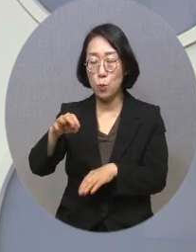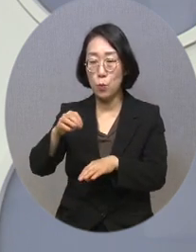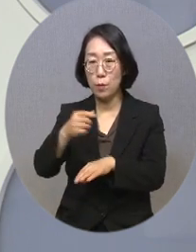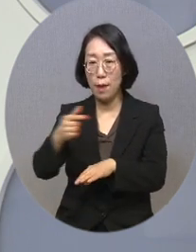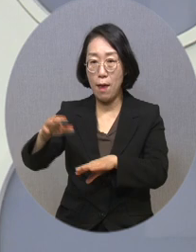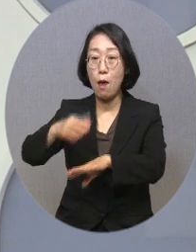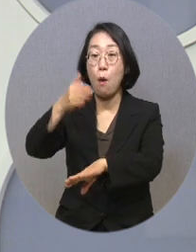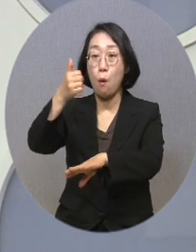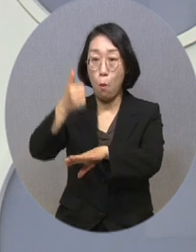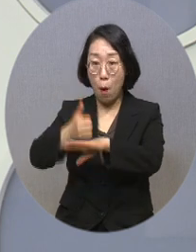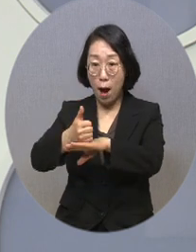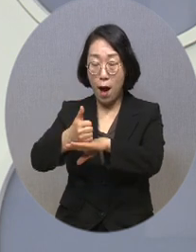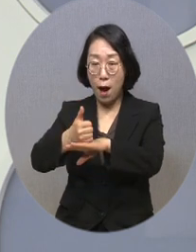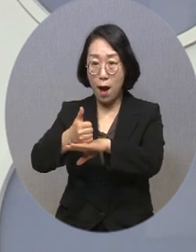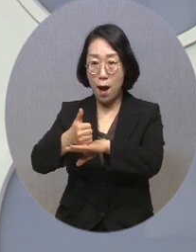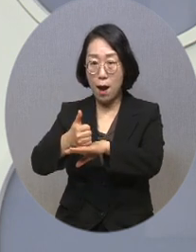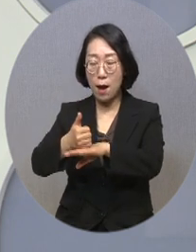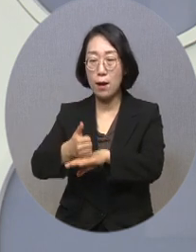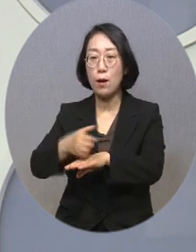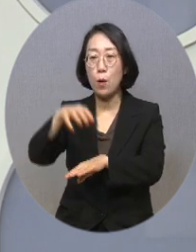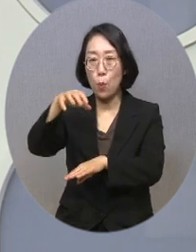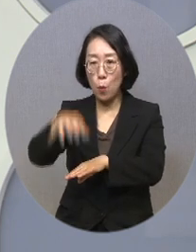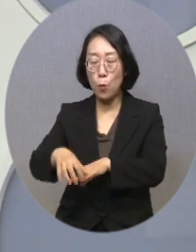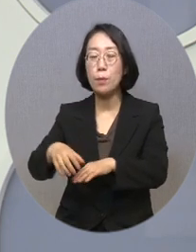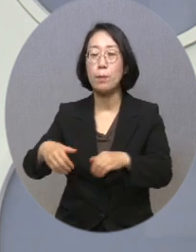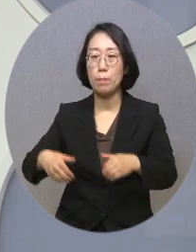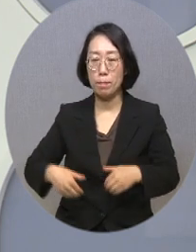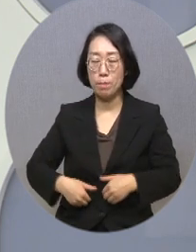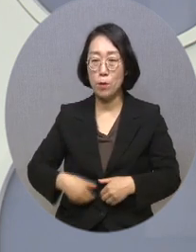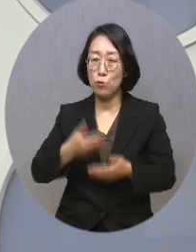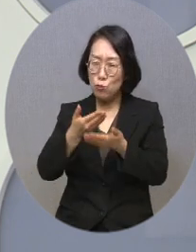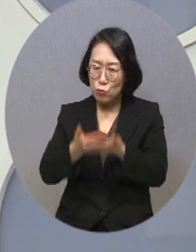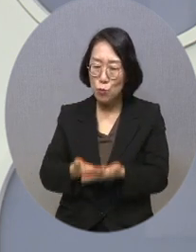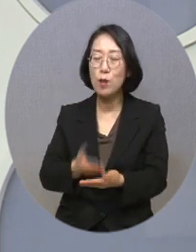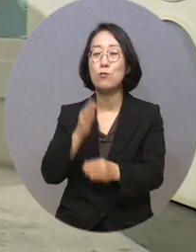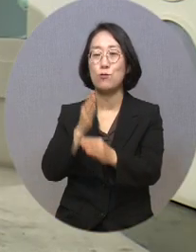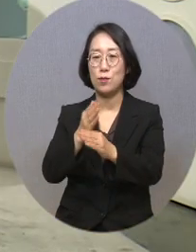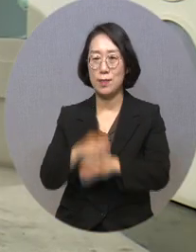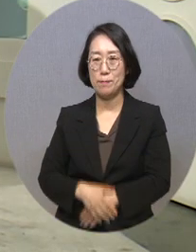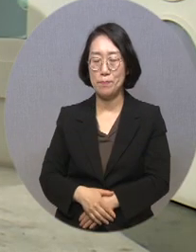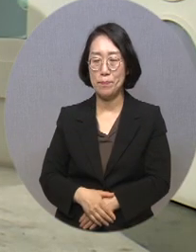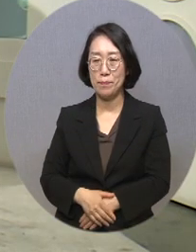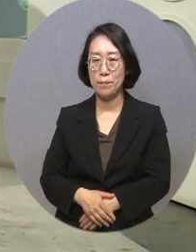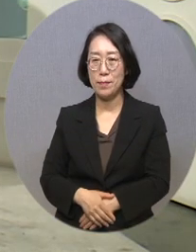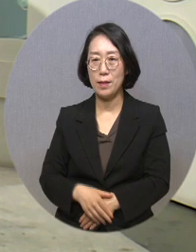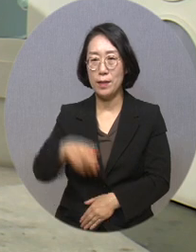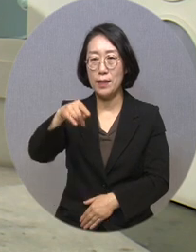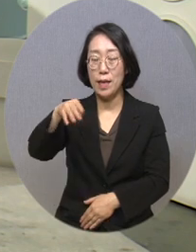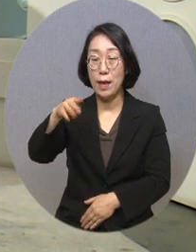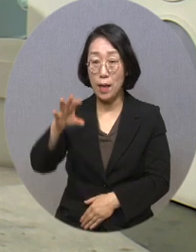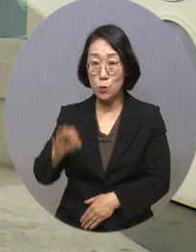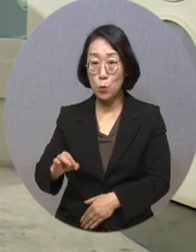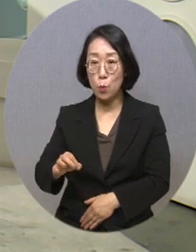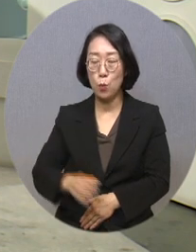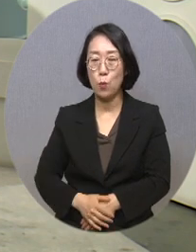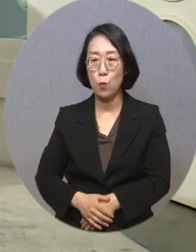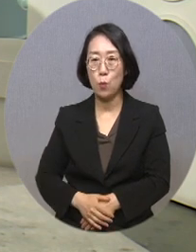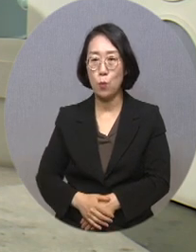여주로 하겠다라고 아. 해서 여주가 나아갈 방향을 세종인문도시 세종과 함께하는